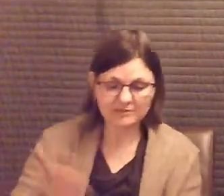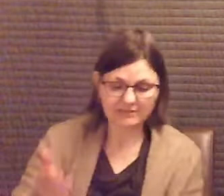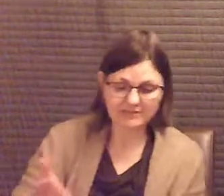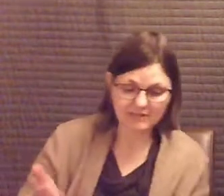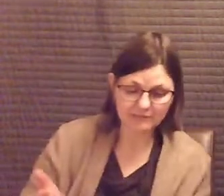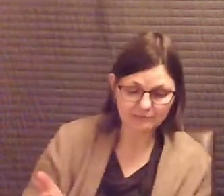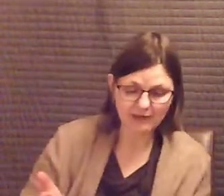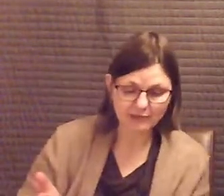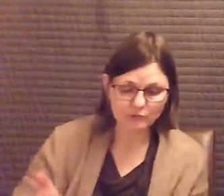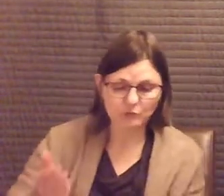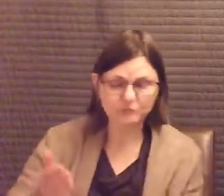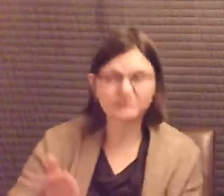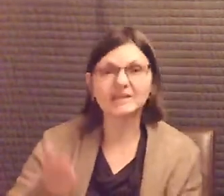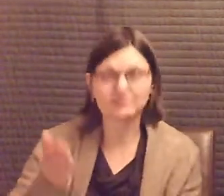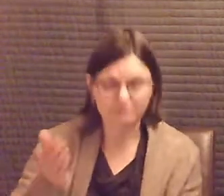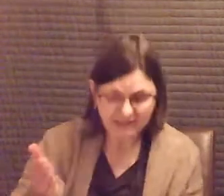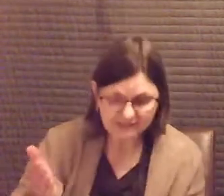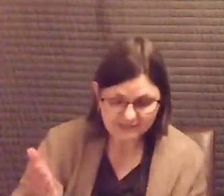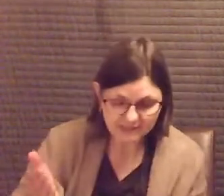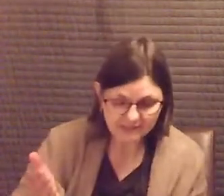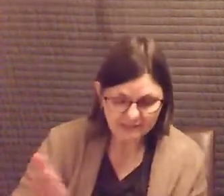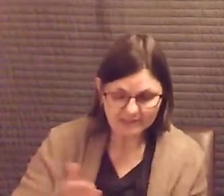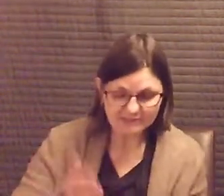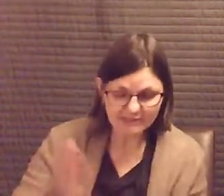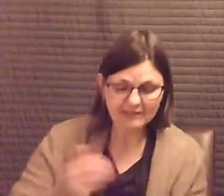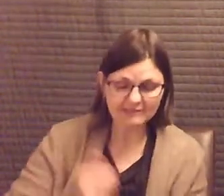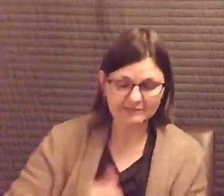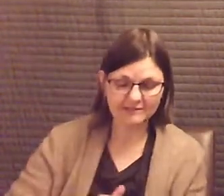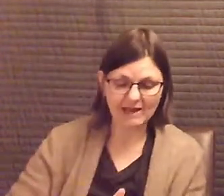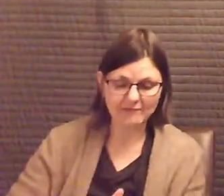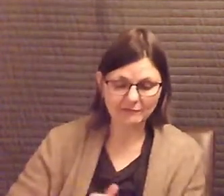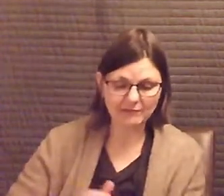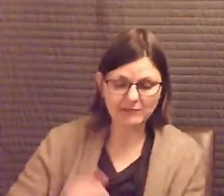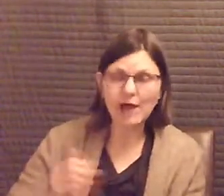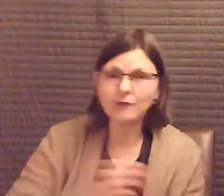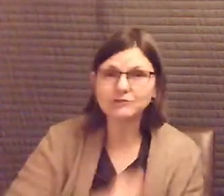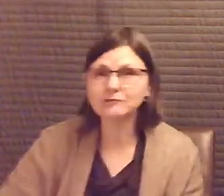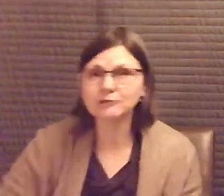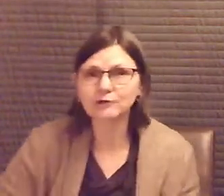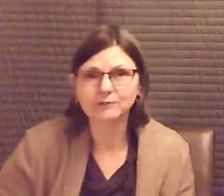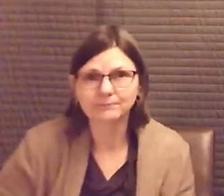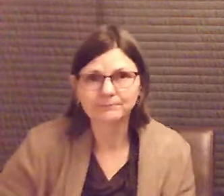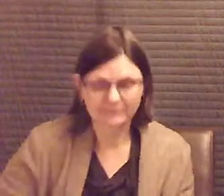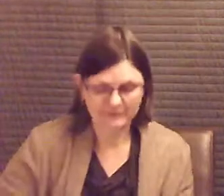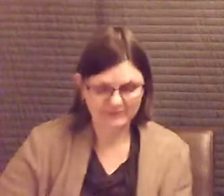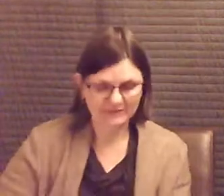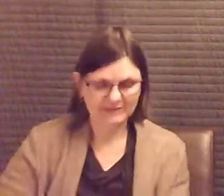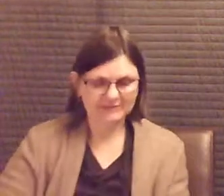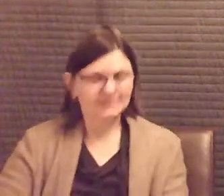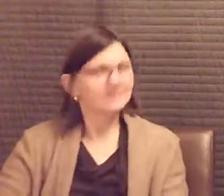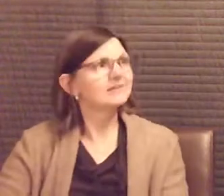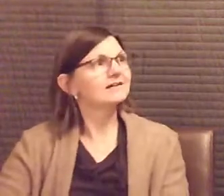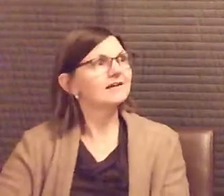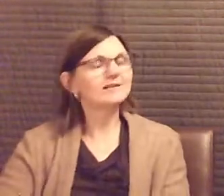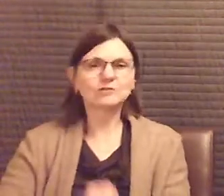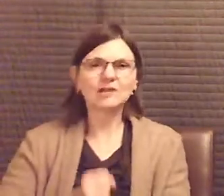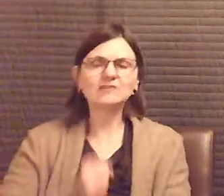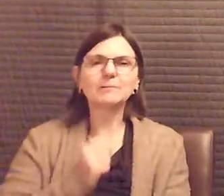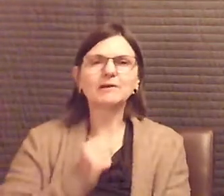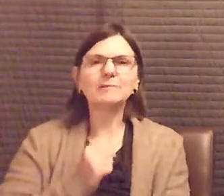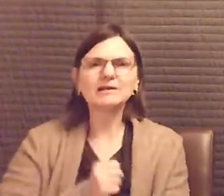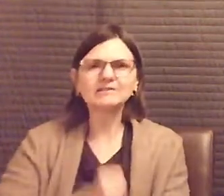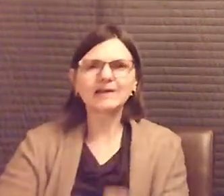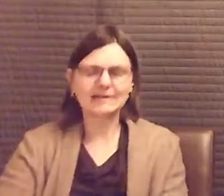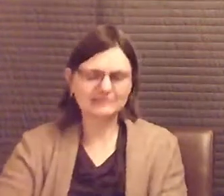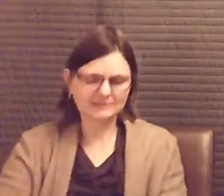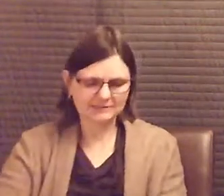wie van de dienaren van varen het woord van de heere vlees te deleten slaven ze tweede huis in de vluchters om god is mars is er is